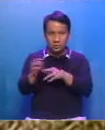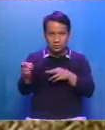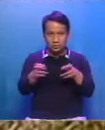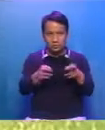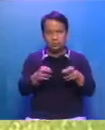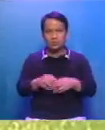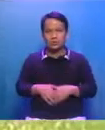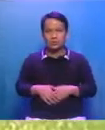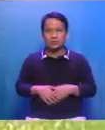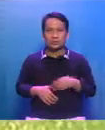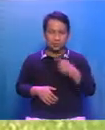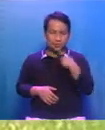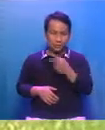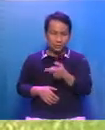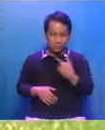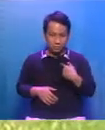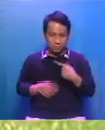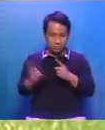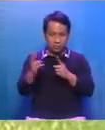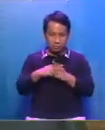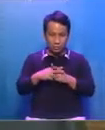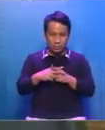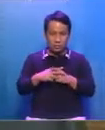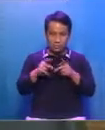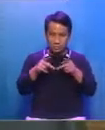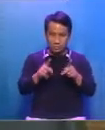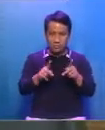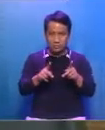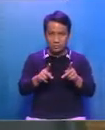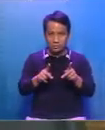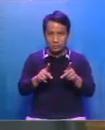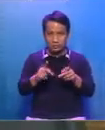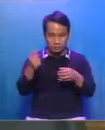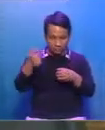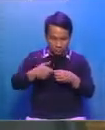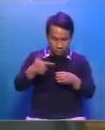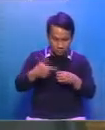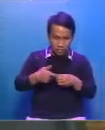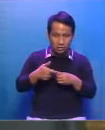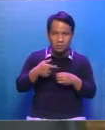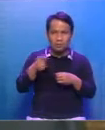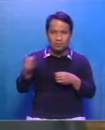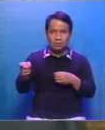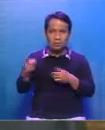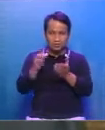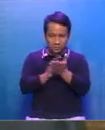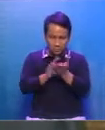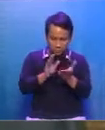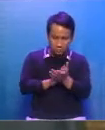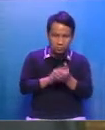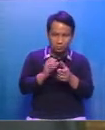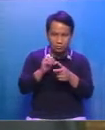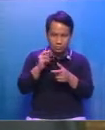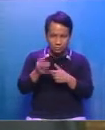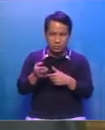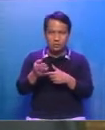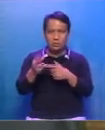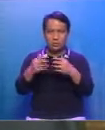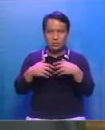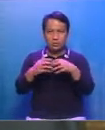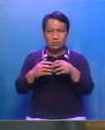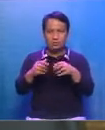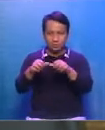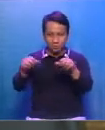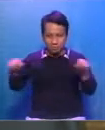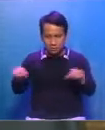na, nag-a-apply nga sila ng permit para dun sa gasolinahan, para dun sa mga eskwelahan o mixed-use